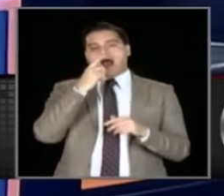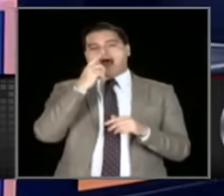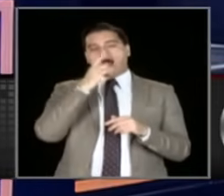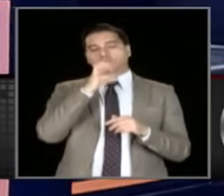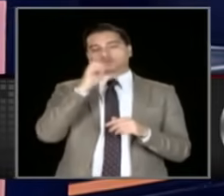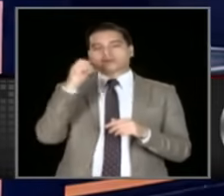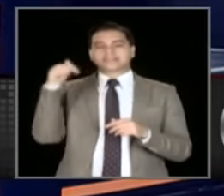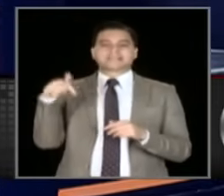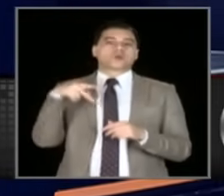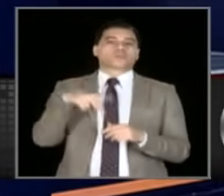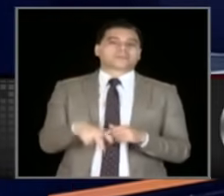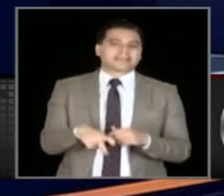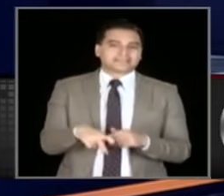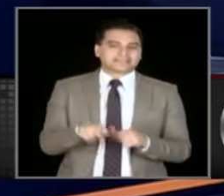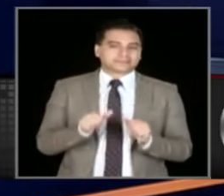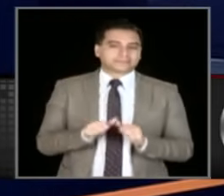12/1986